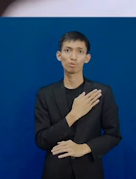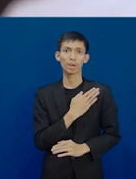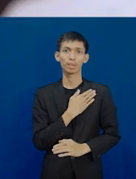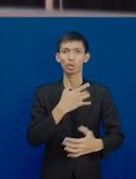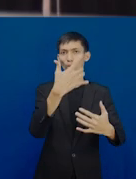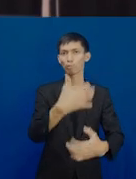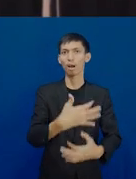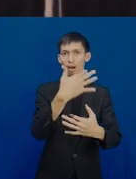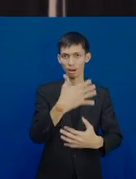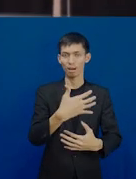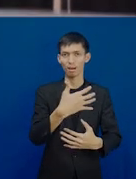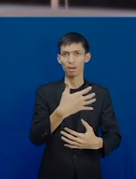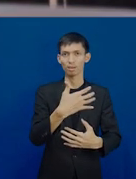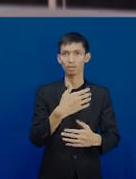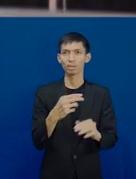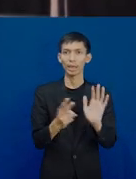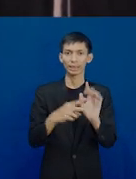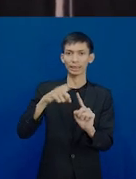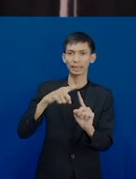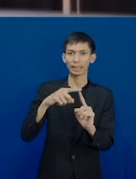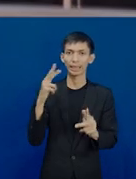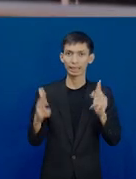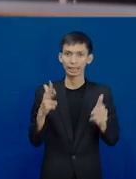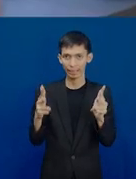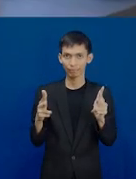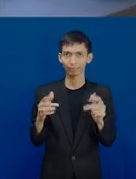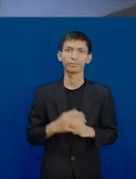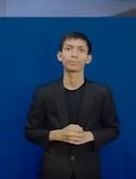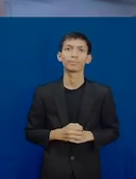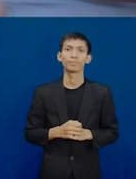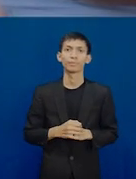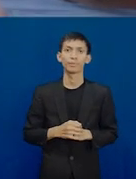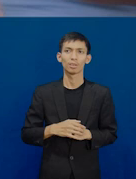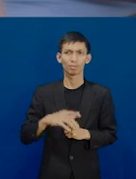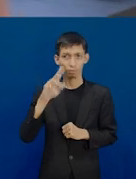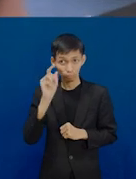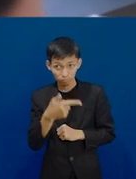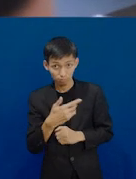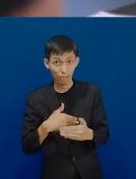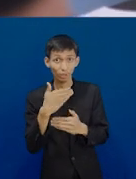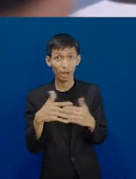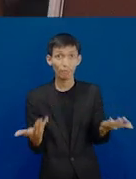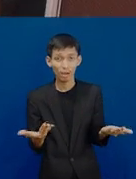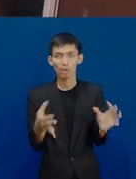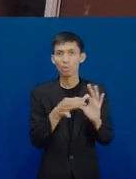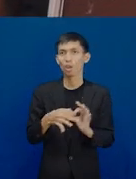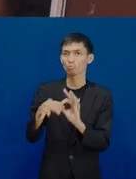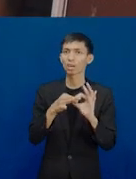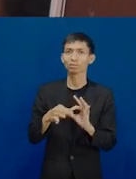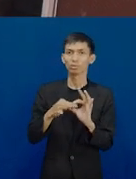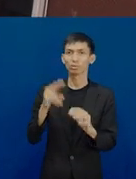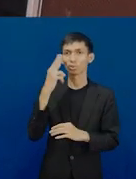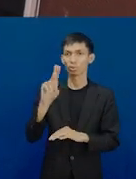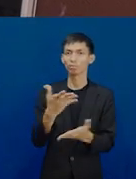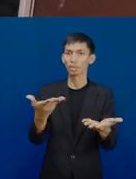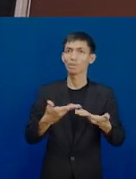audiensi dengan stakeholder di Kabupaten Kupang dan Kabupaten Rotendau, Nusa Tenggara Timur mengenai isu tersebut. Yang